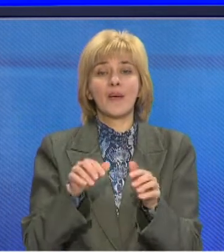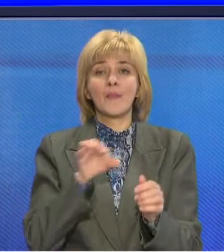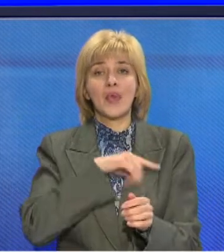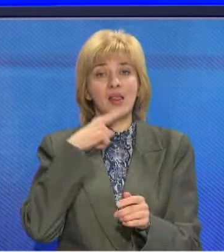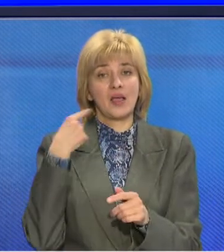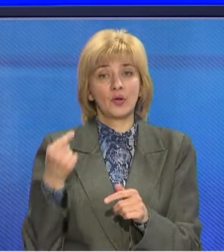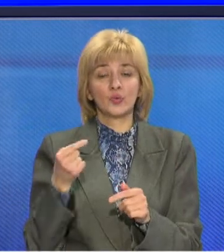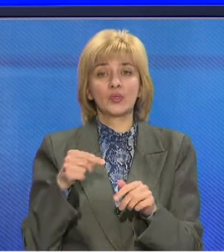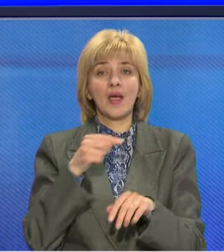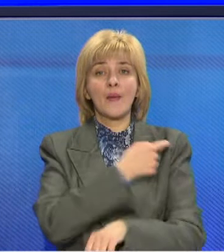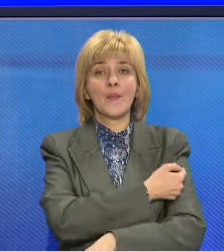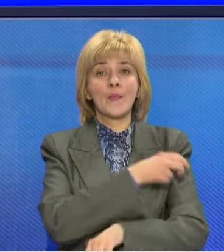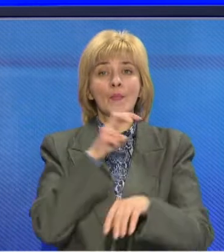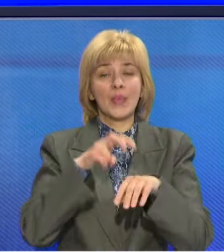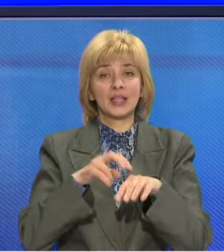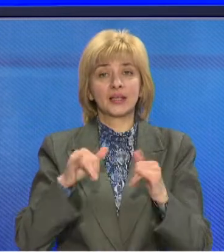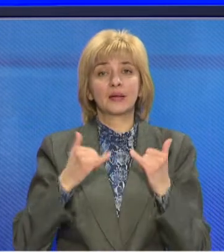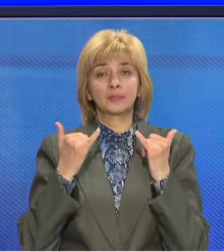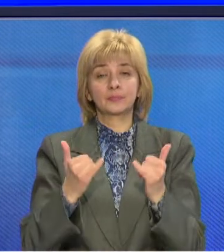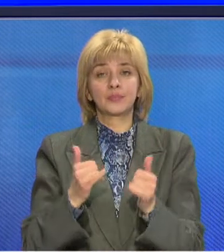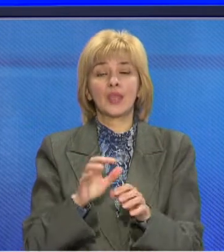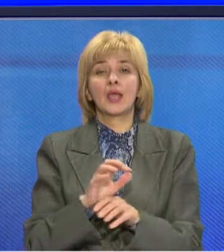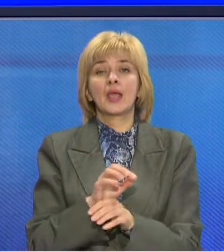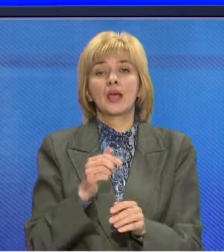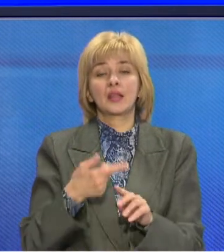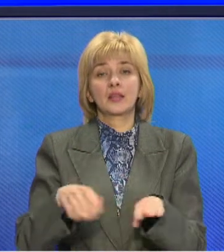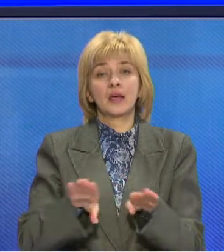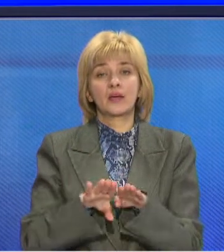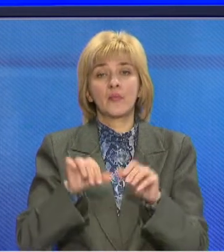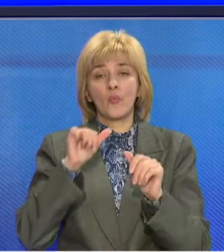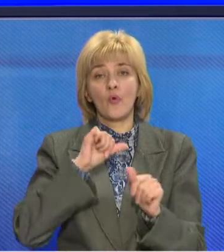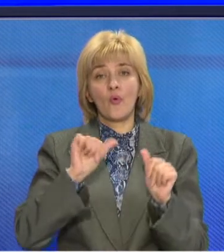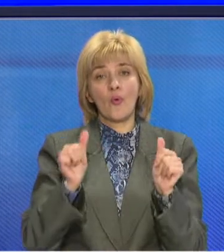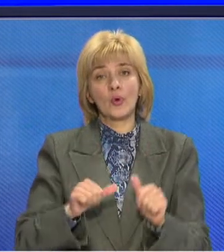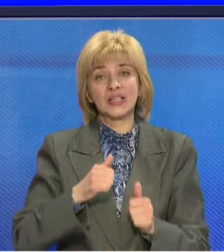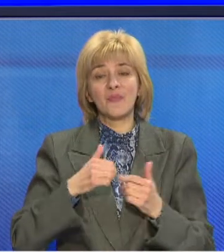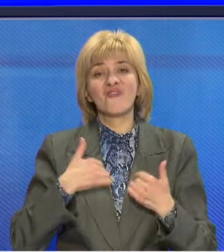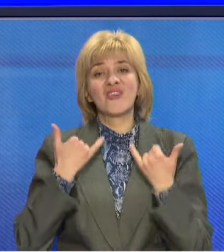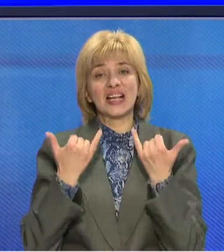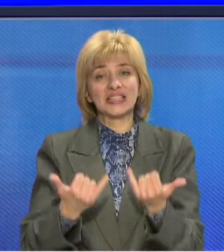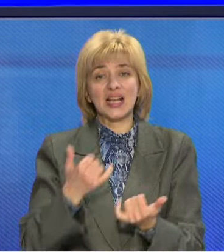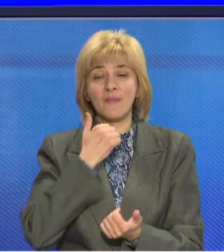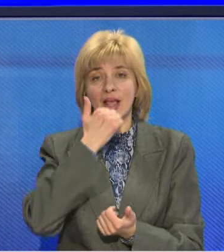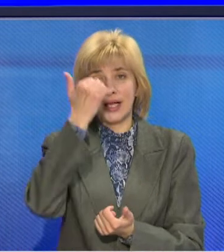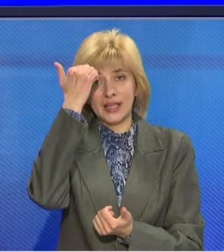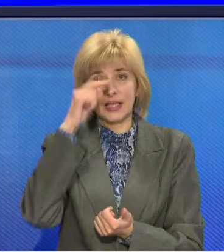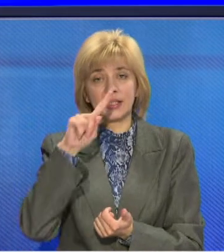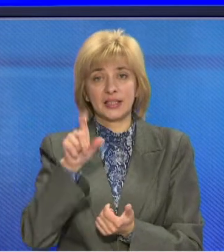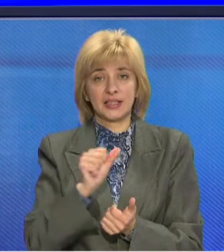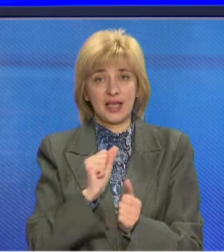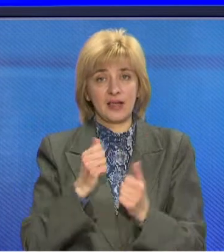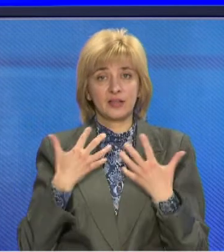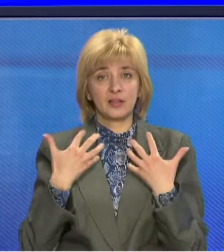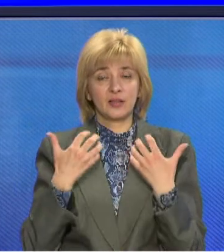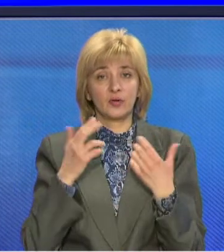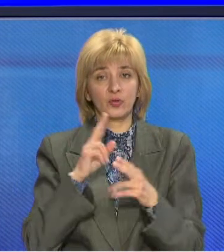чином, представники объединения выказали подяку тем, кто каждый день змагается за жизнь и здоровье жихаров Принемания. Аппарат штучной вентиляции